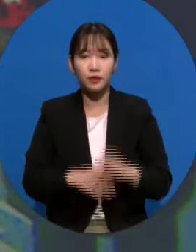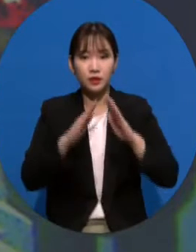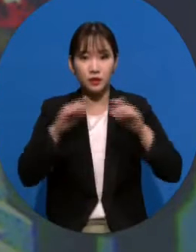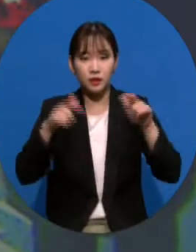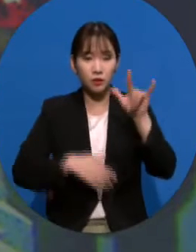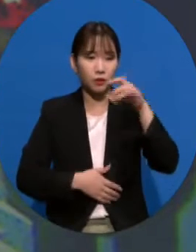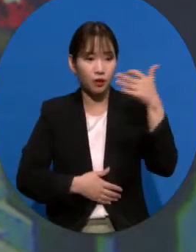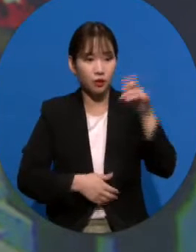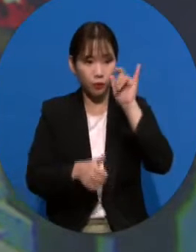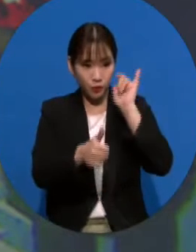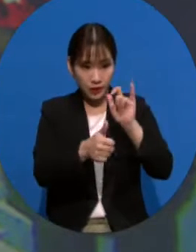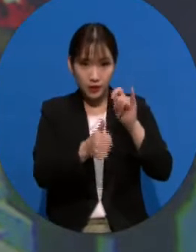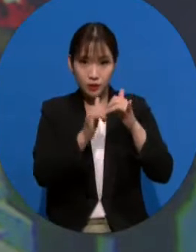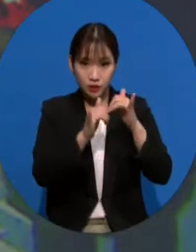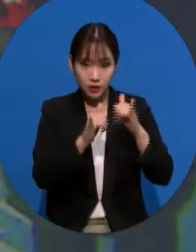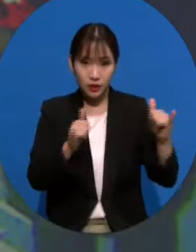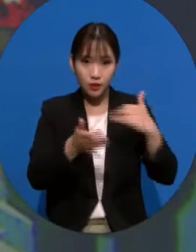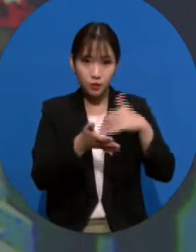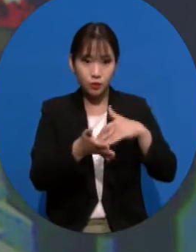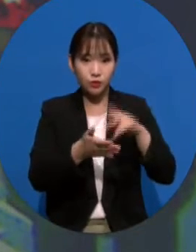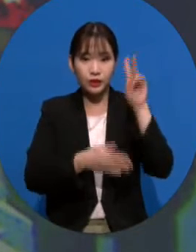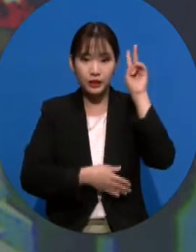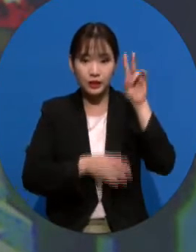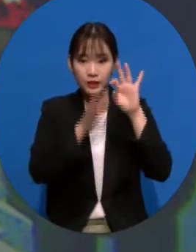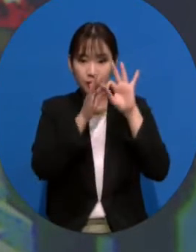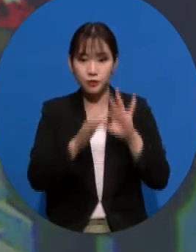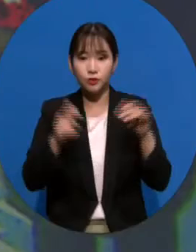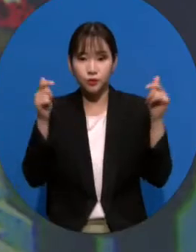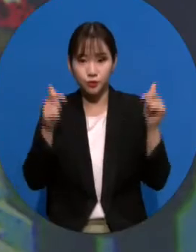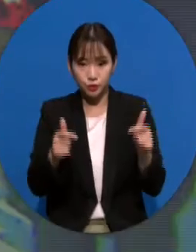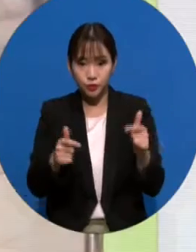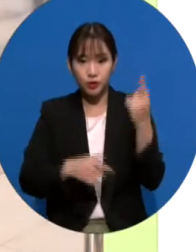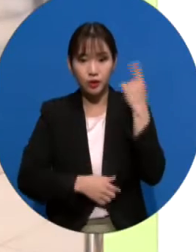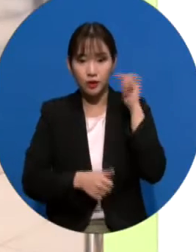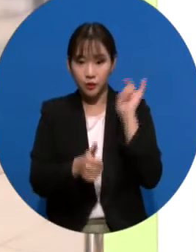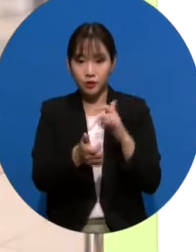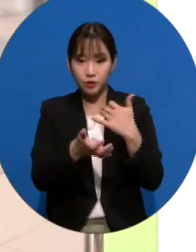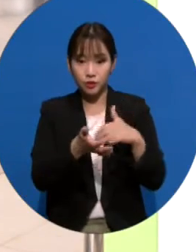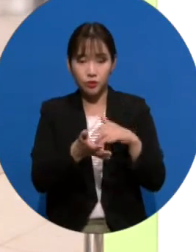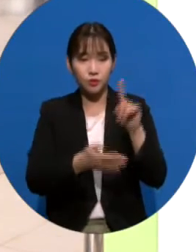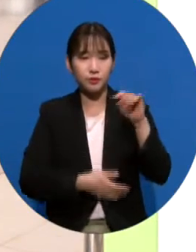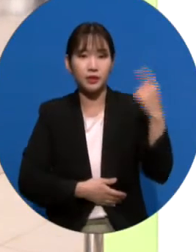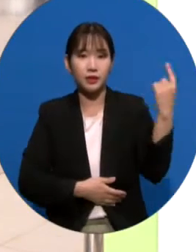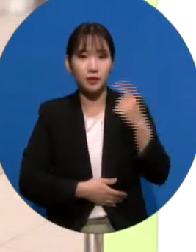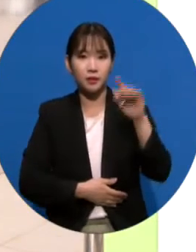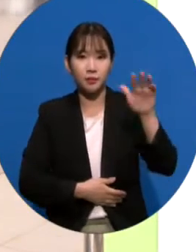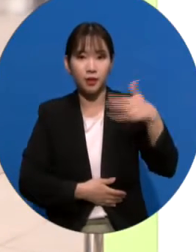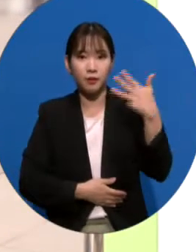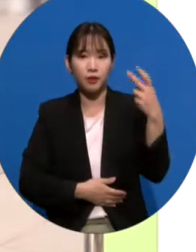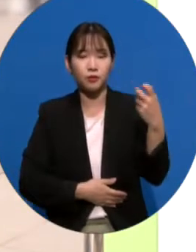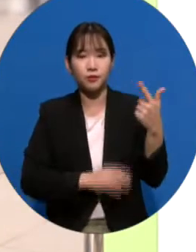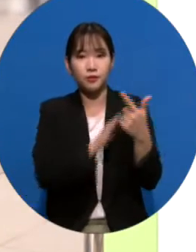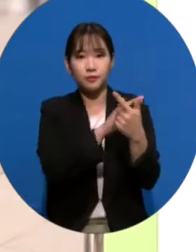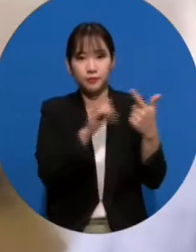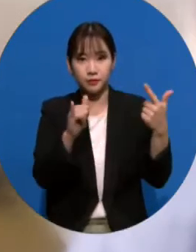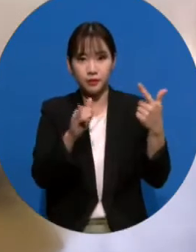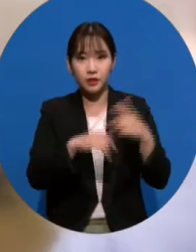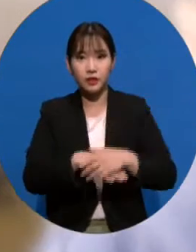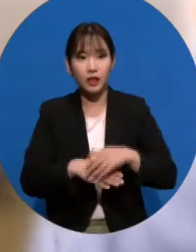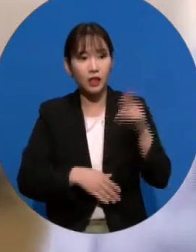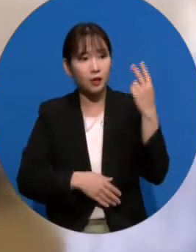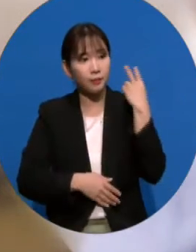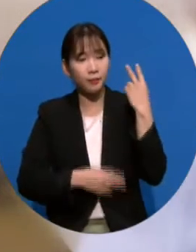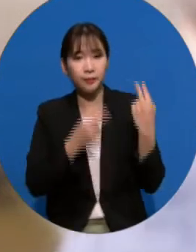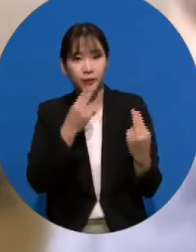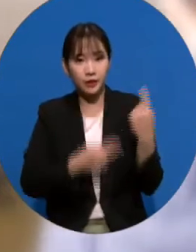전남 적 코론 알고 숙제 인자가 이틀 연속 감소했습니다 어제 확진 자수는 11,800 26명으로 하루